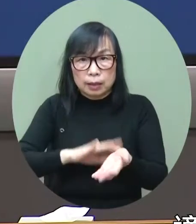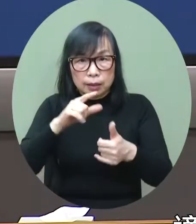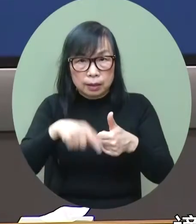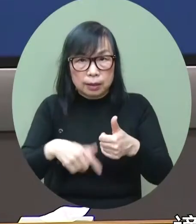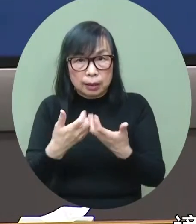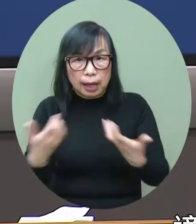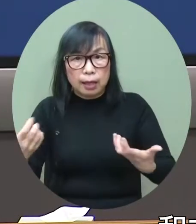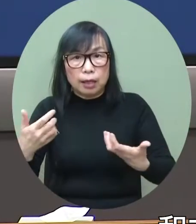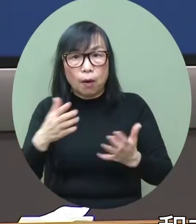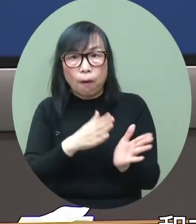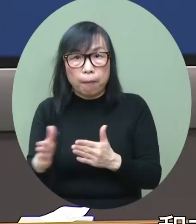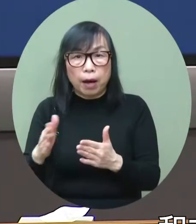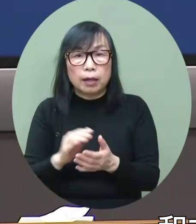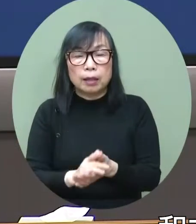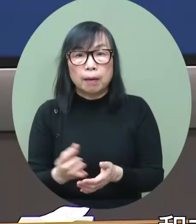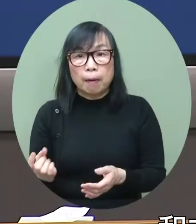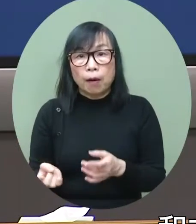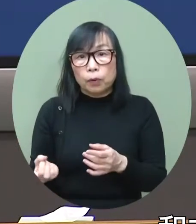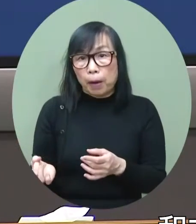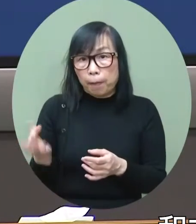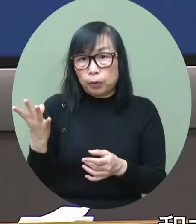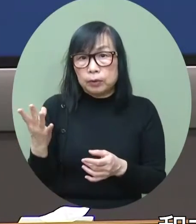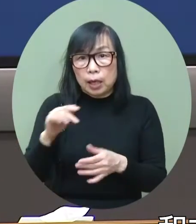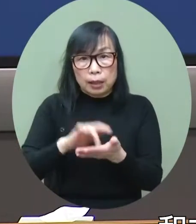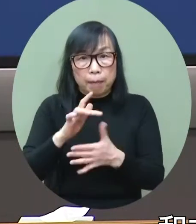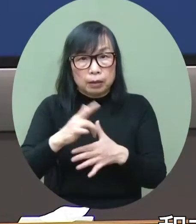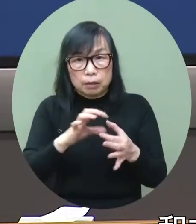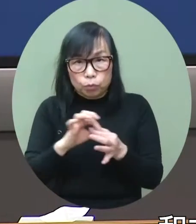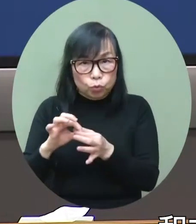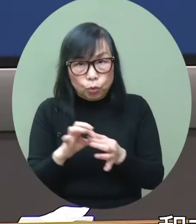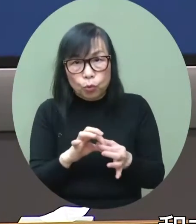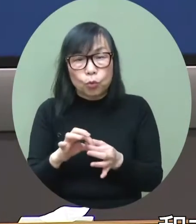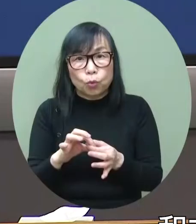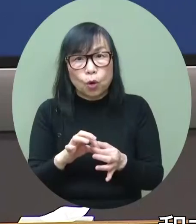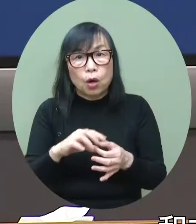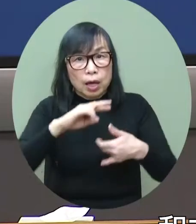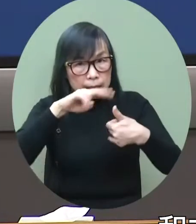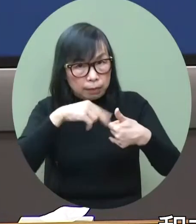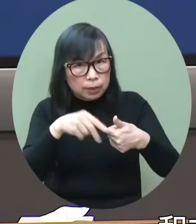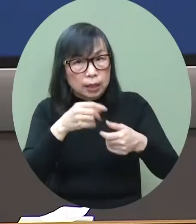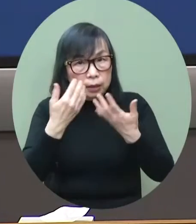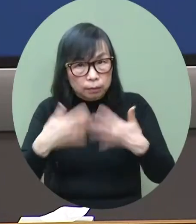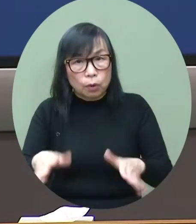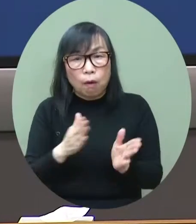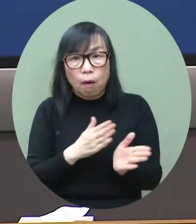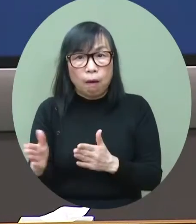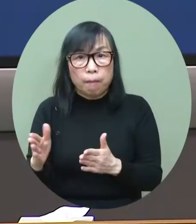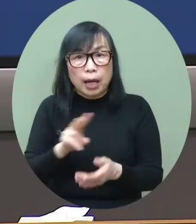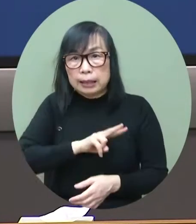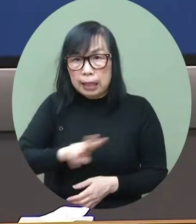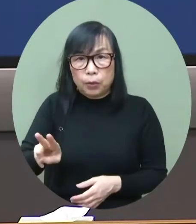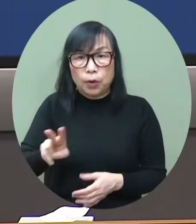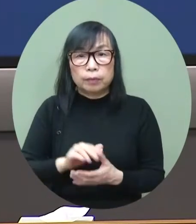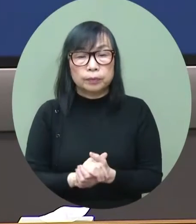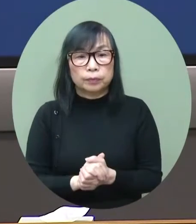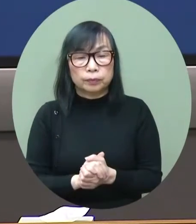嘅隔離安排，同埋本地嘅緊密接觸者嘅檢疫結束嘅安排咧，係完全一致嘅